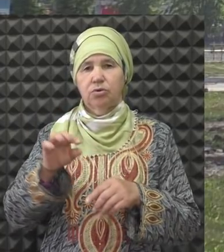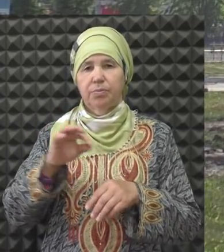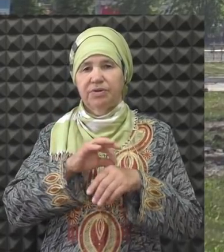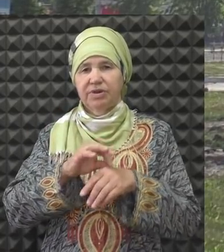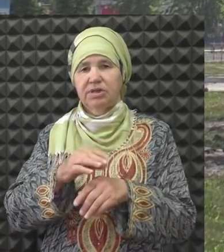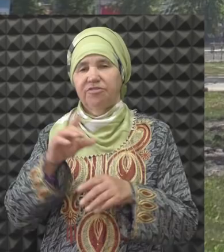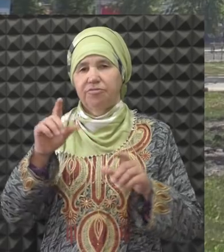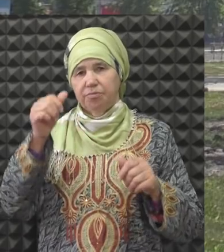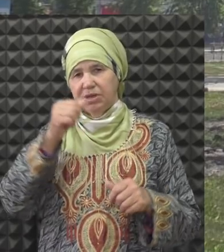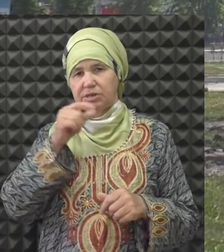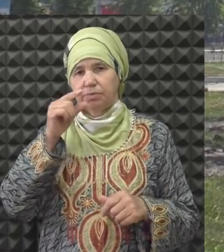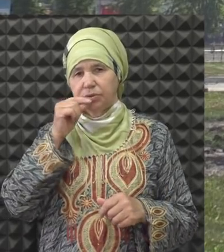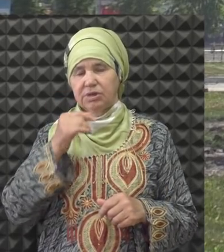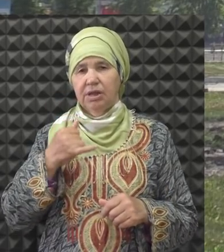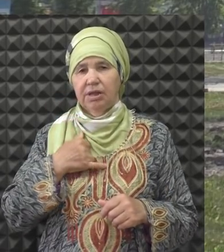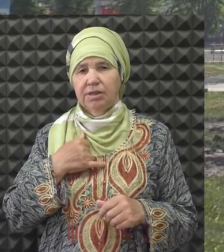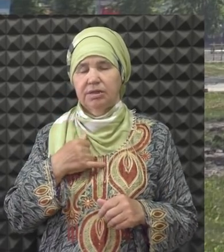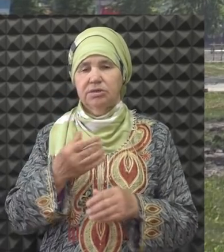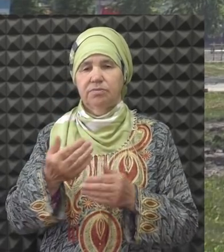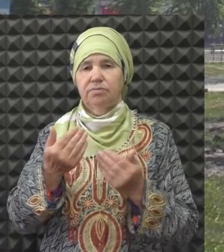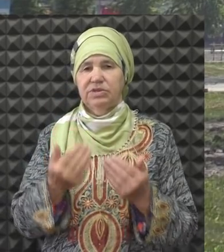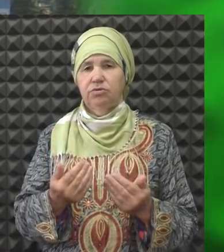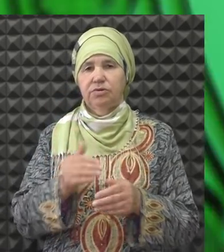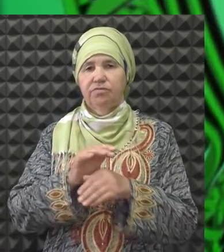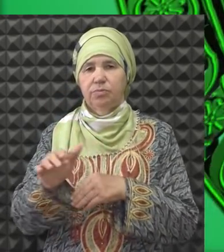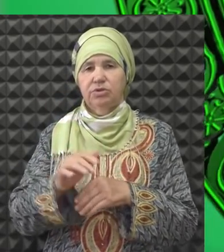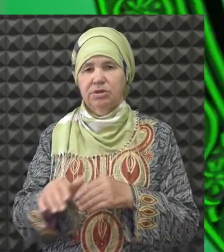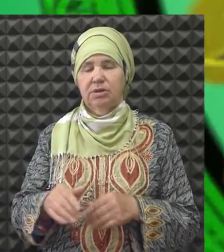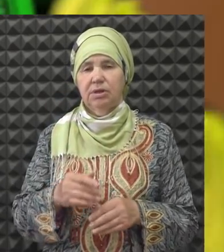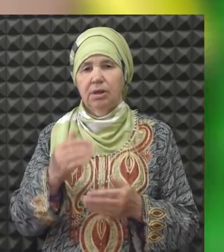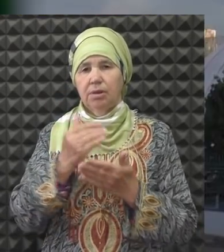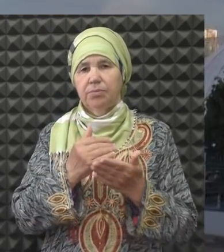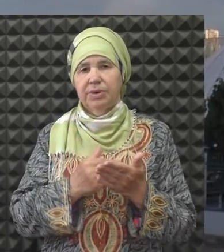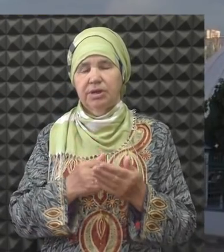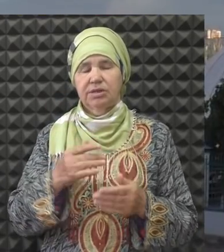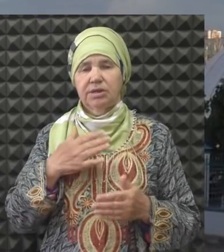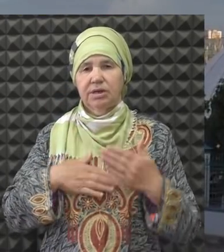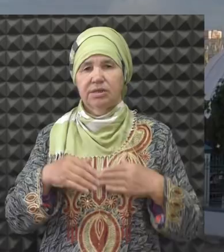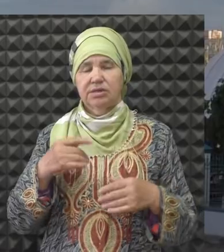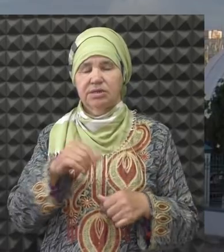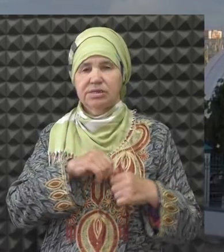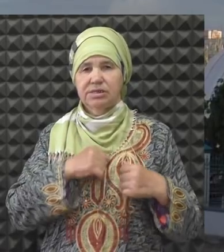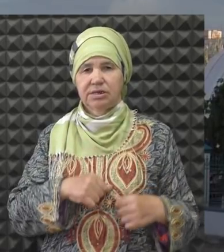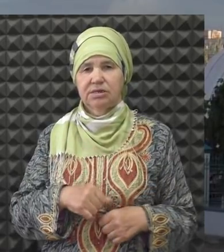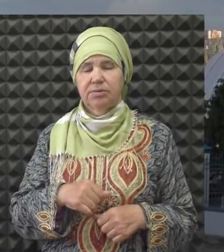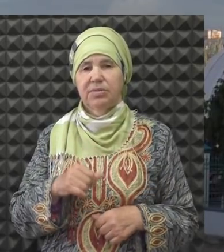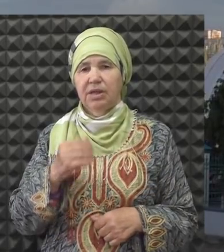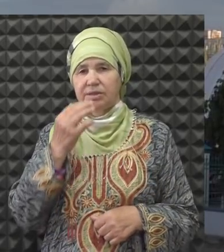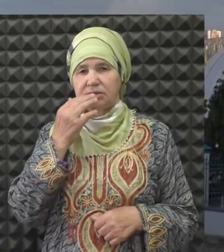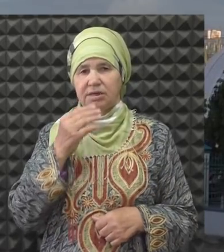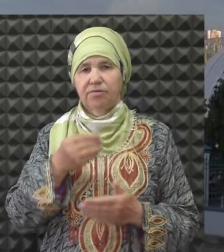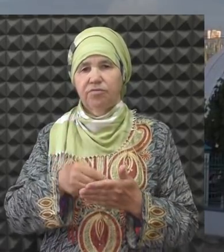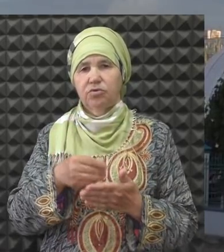которые проходили в месяц поста в центре «Ярдам» в нашем июньском выпуске. Проект «Видеть и слышать сердцем» Национального